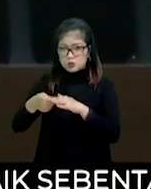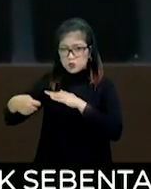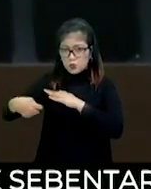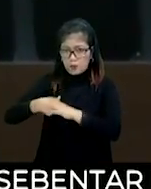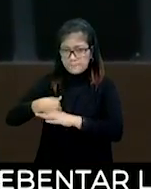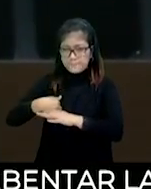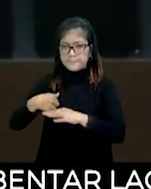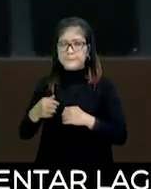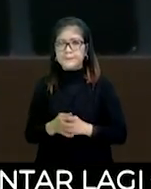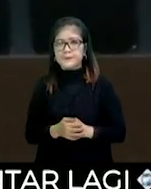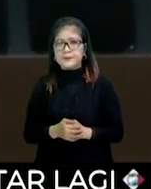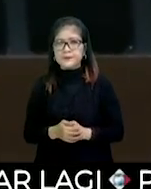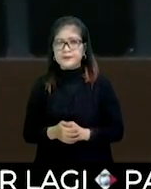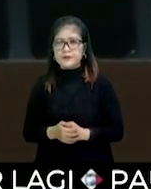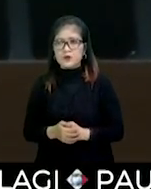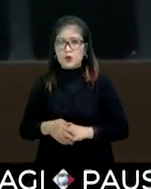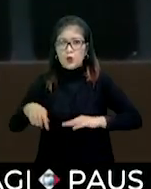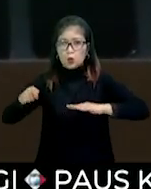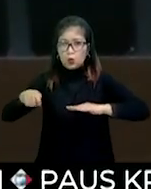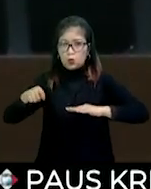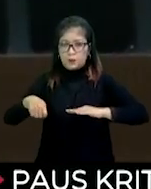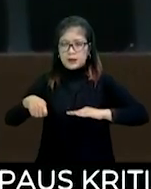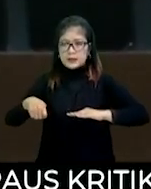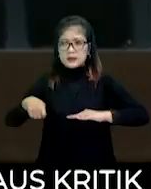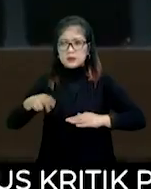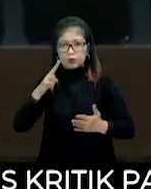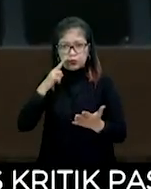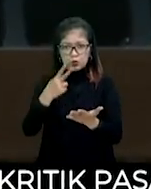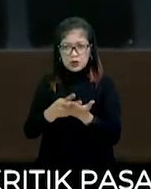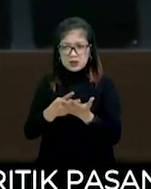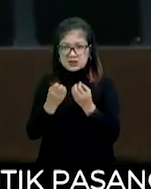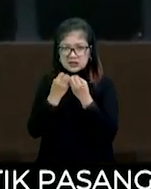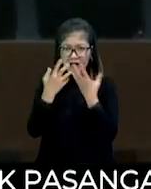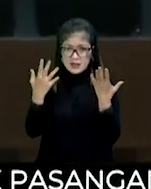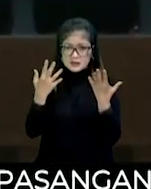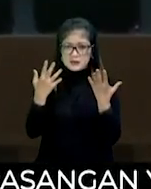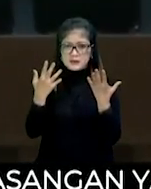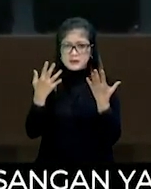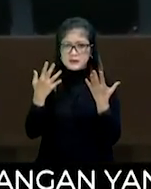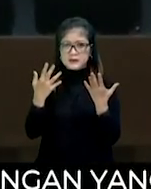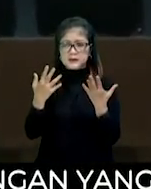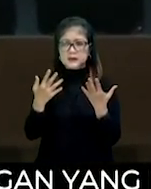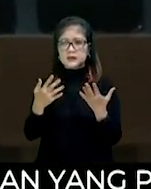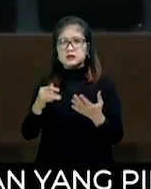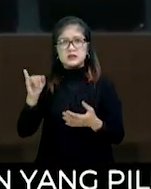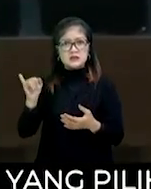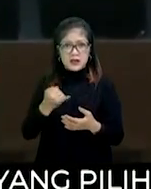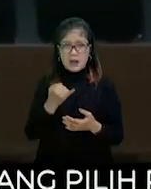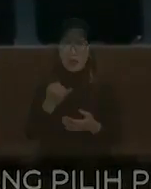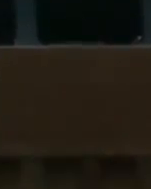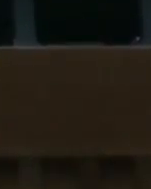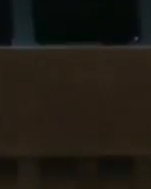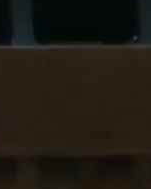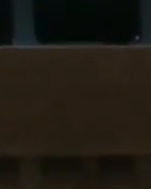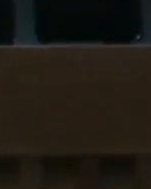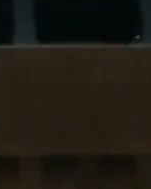Menyatakan terdakwa Lukman Purnomo Sidi terbukti secara sah dan meyakinkan bersalah melakukan tindak pidana,